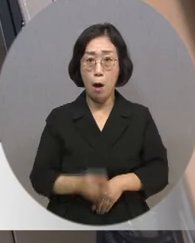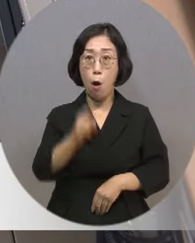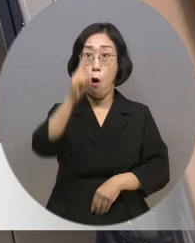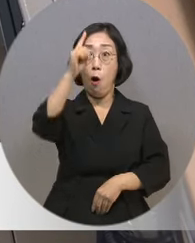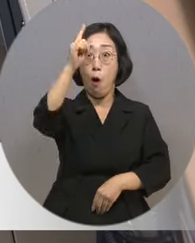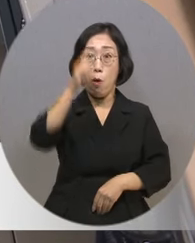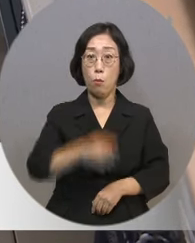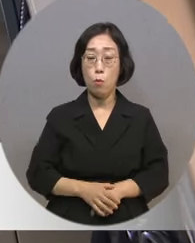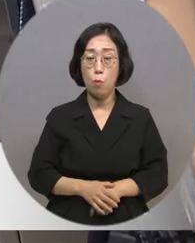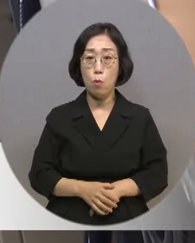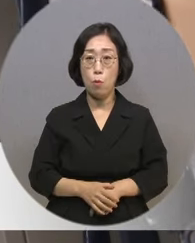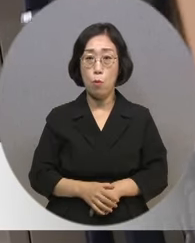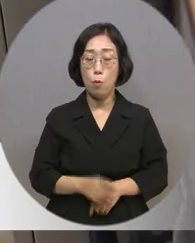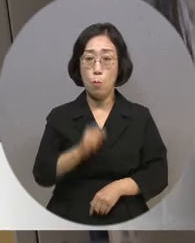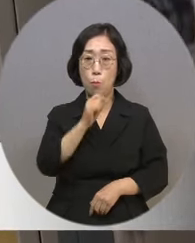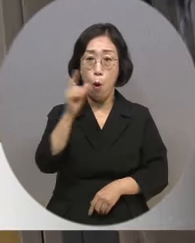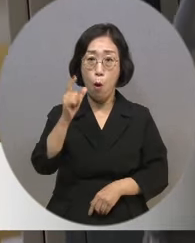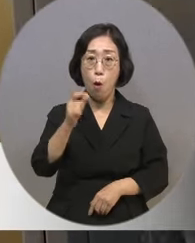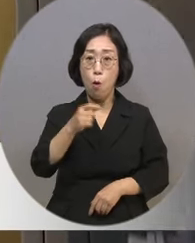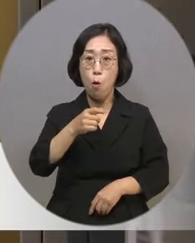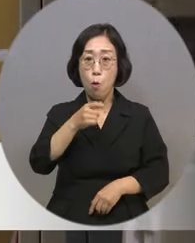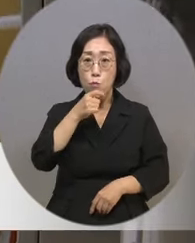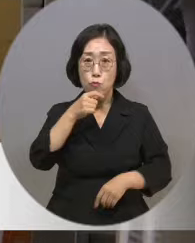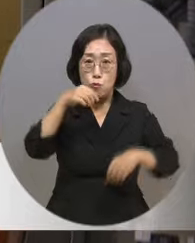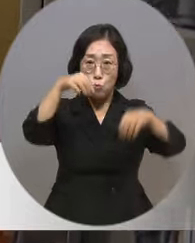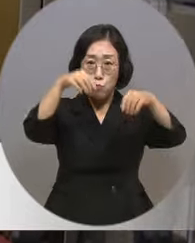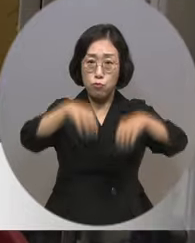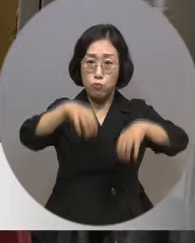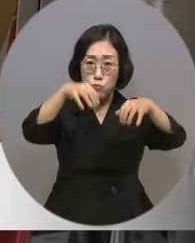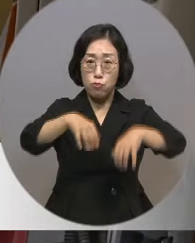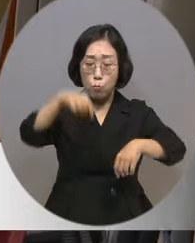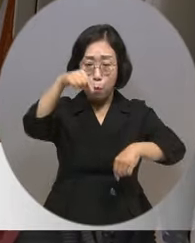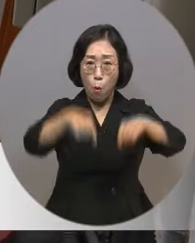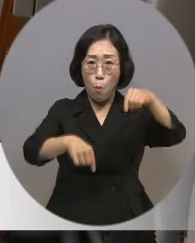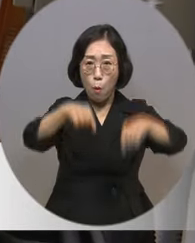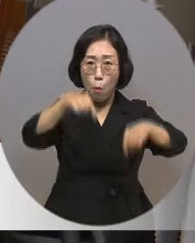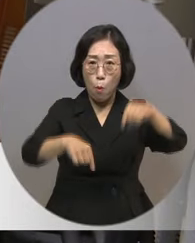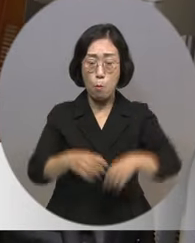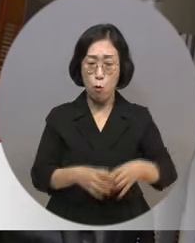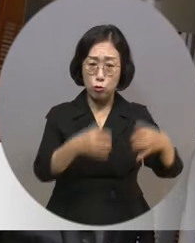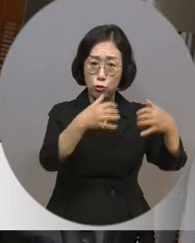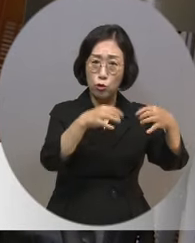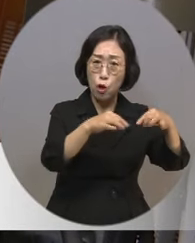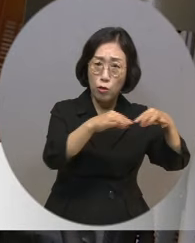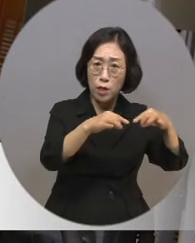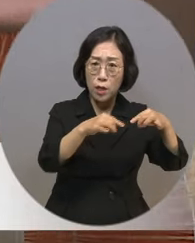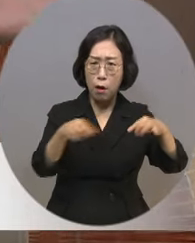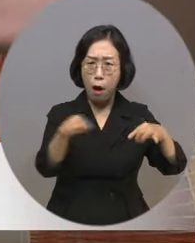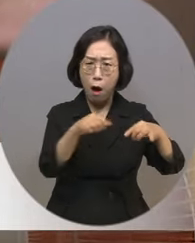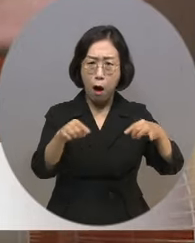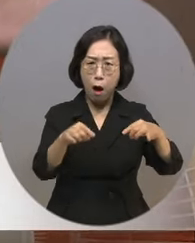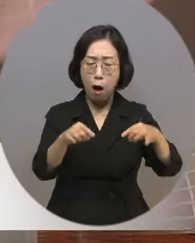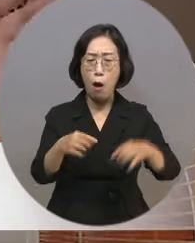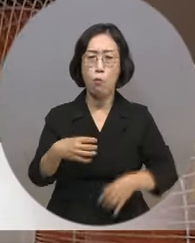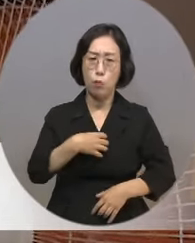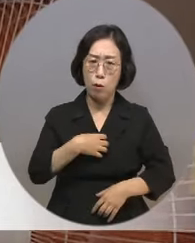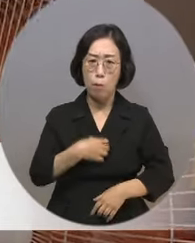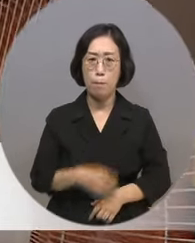이미 균열 때문에 비만 오면은 비가 주르르 새기 때문에 굉장히 안전적으로도